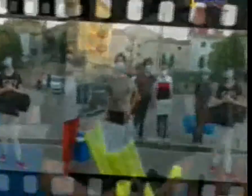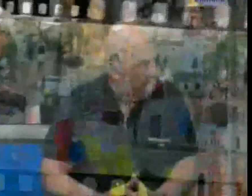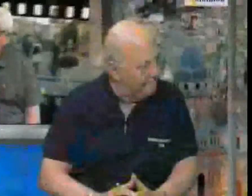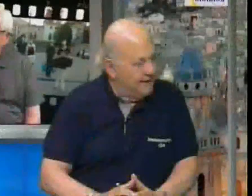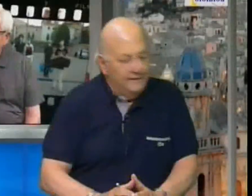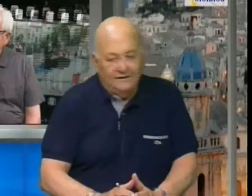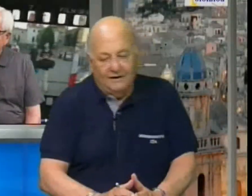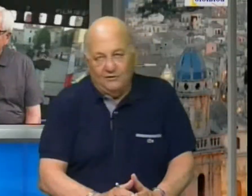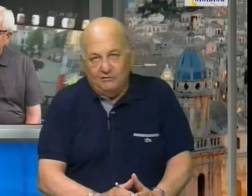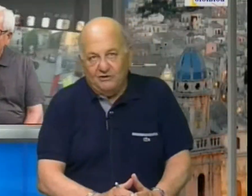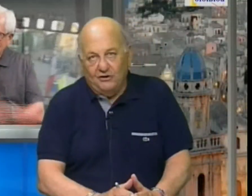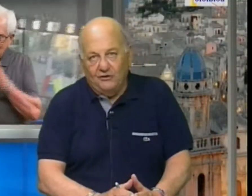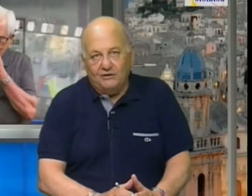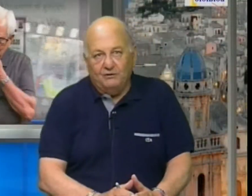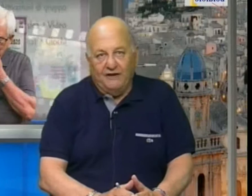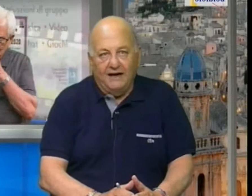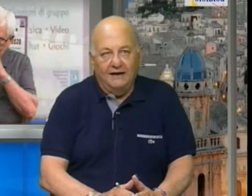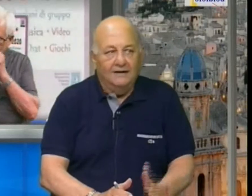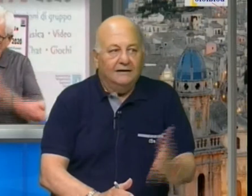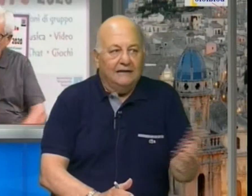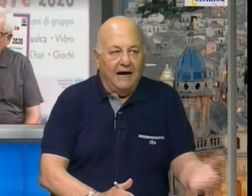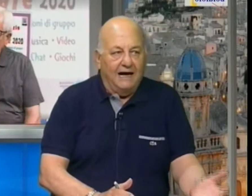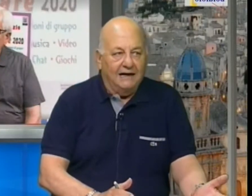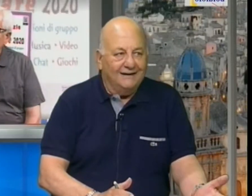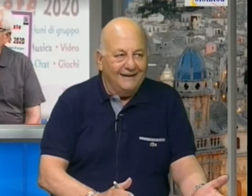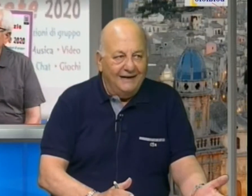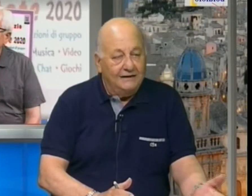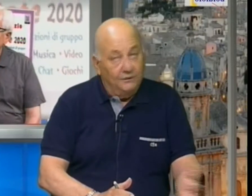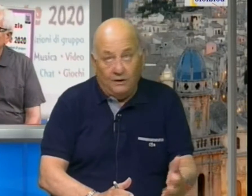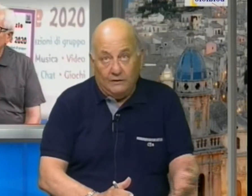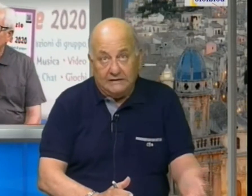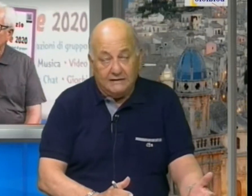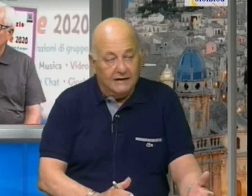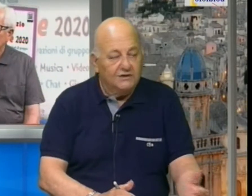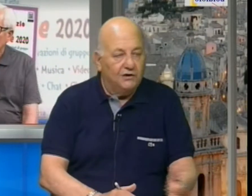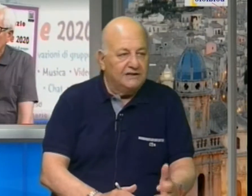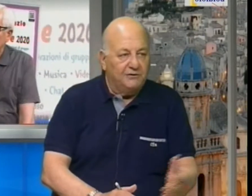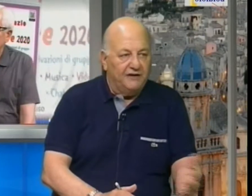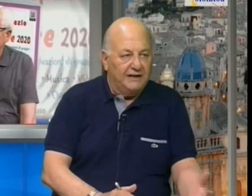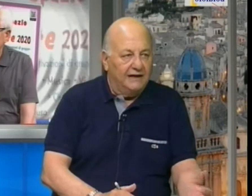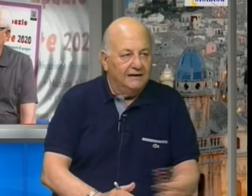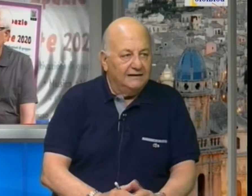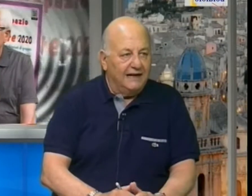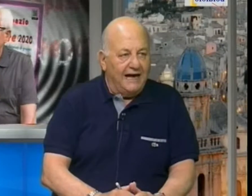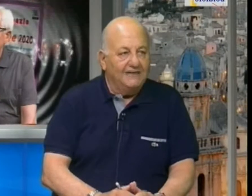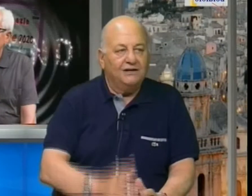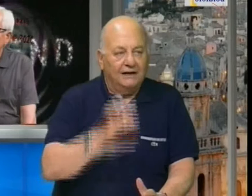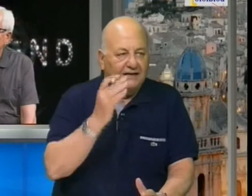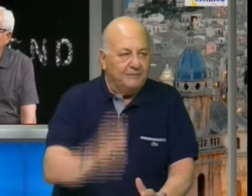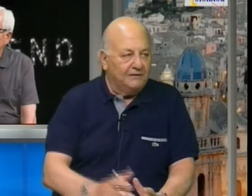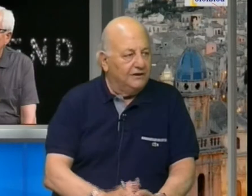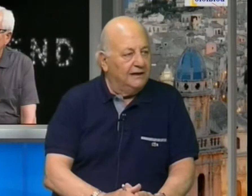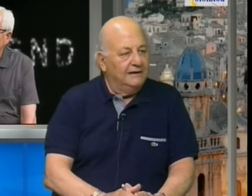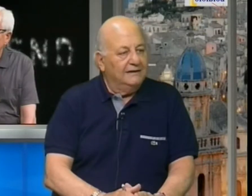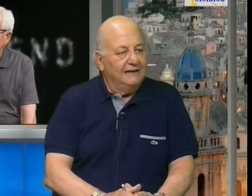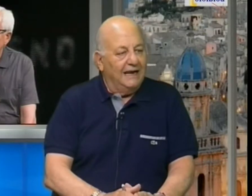no? Ma non c'è bisogno, si può fare da credenti di una qualsiasi religione, si può fare da laici, il